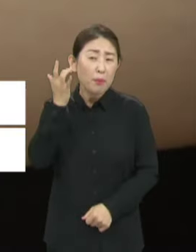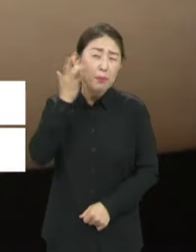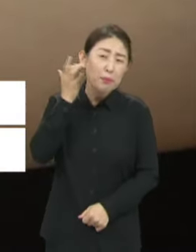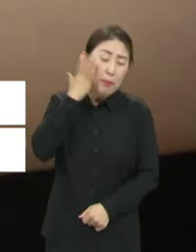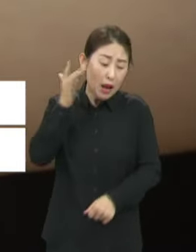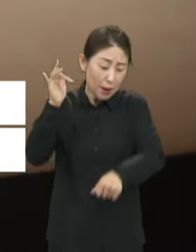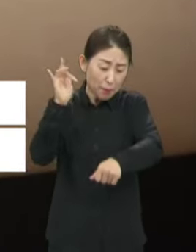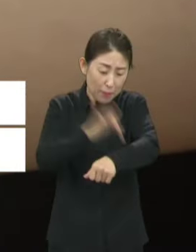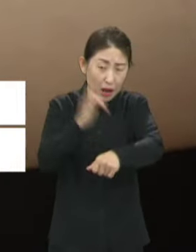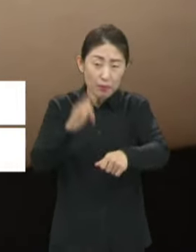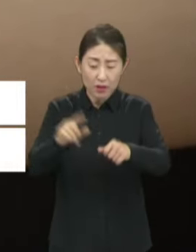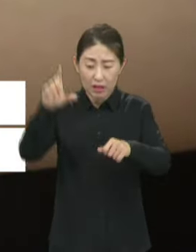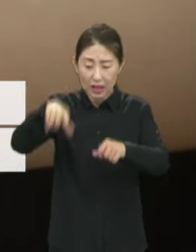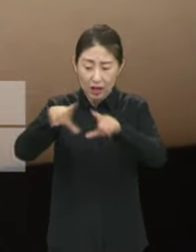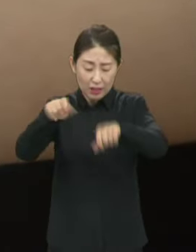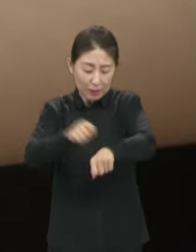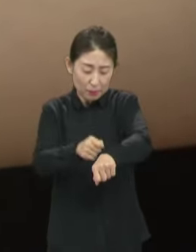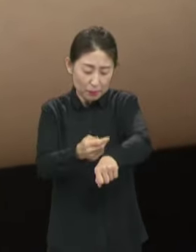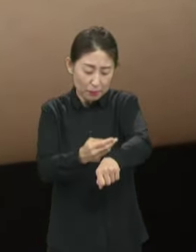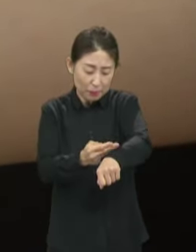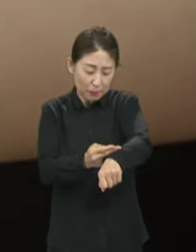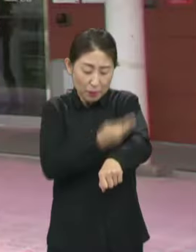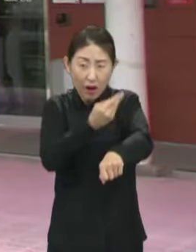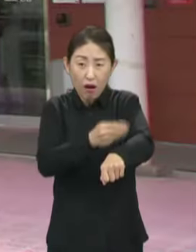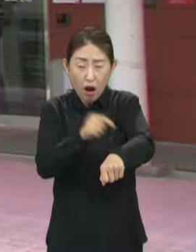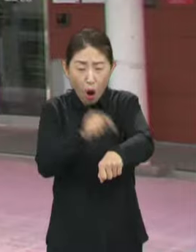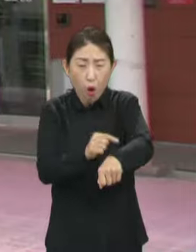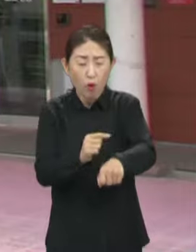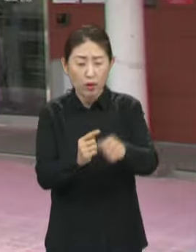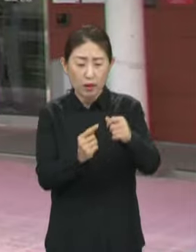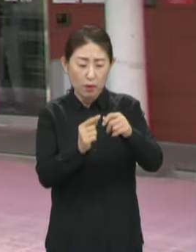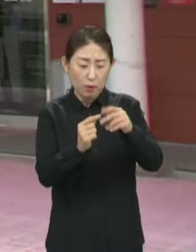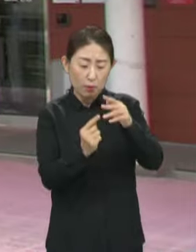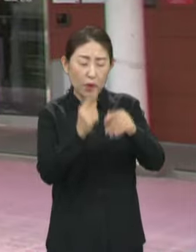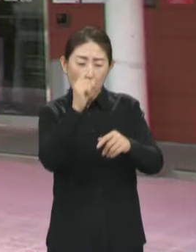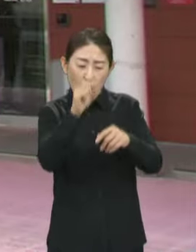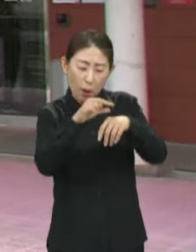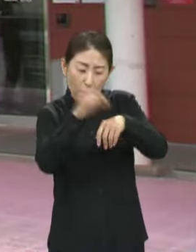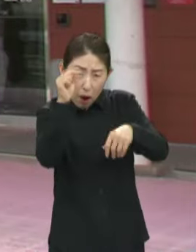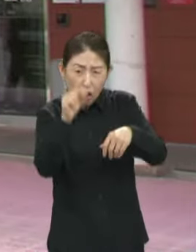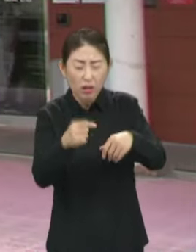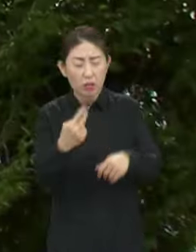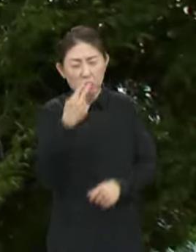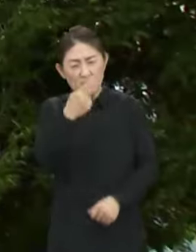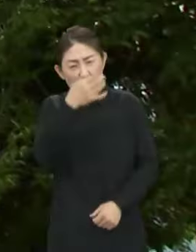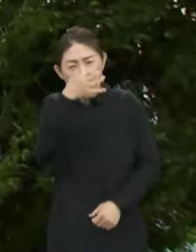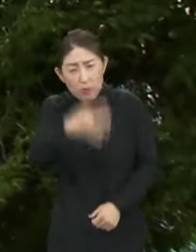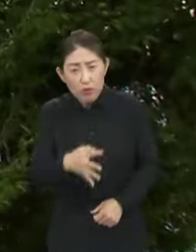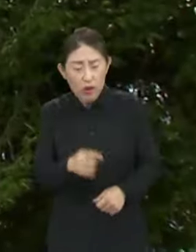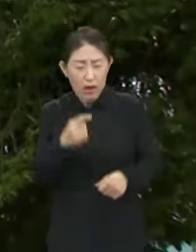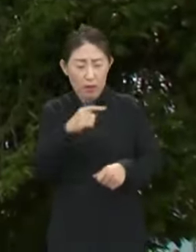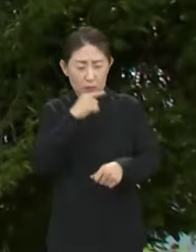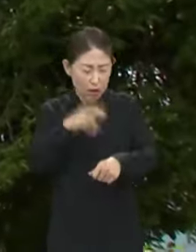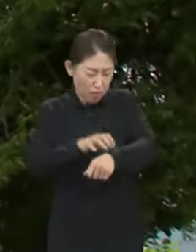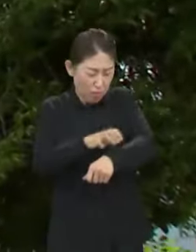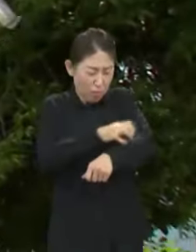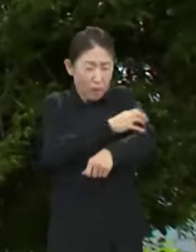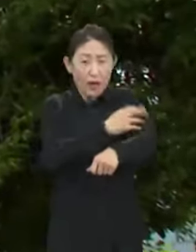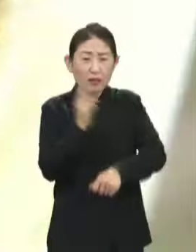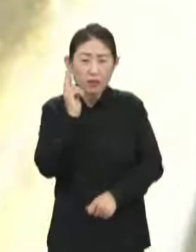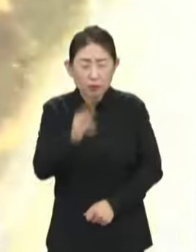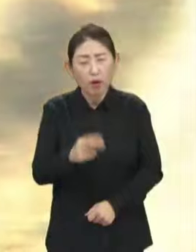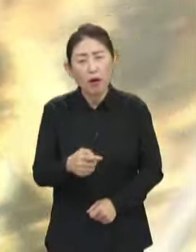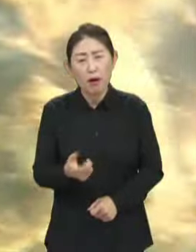등으로 벌침을 빼낸 뒤에도 호흡이 어렵거나 두드러기가 심해지면 응급실로 향해 신속한 처치와 치료를 받아야